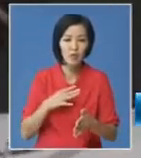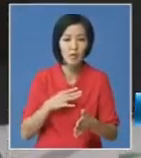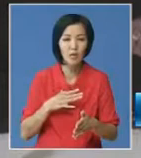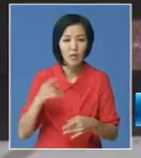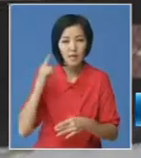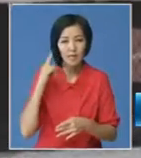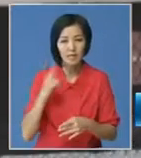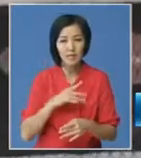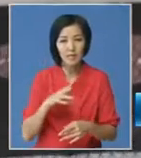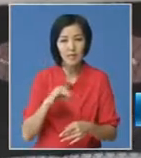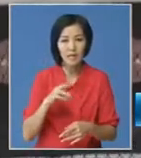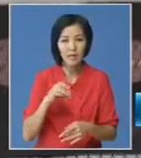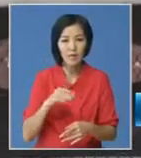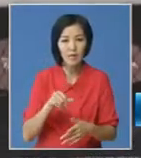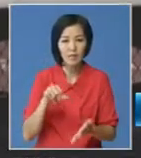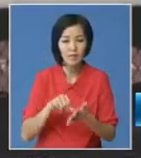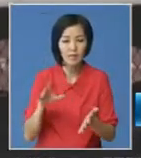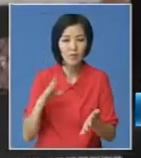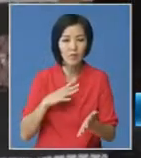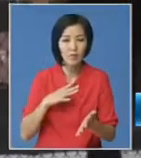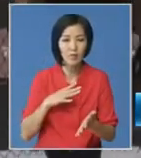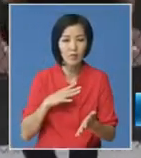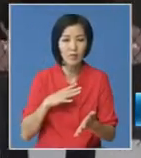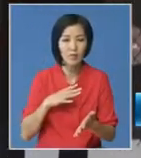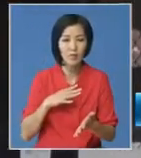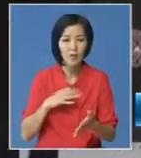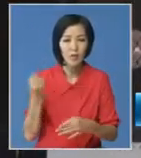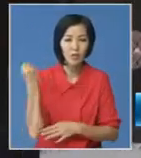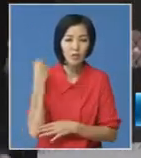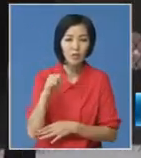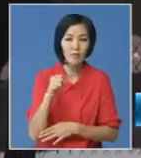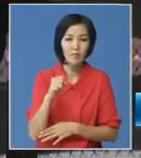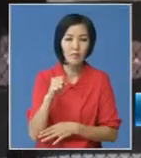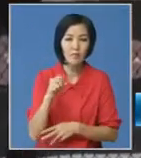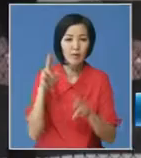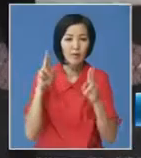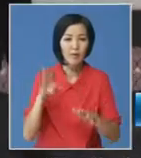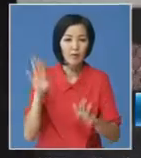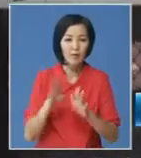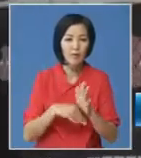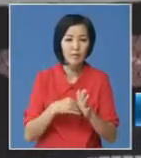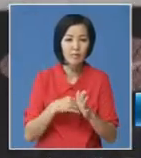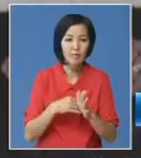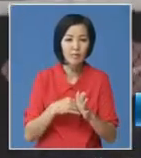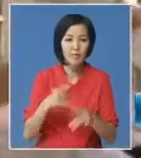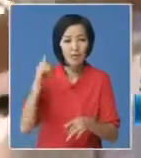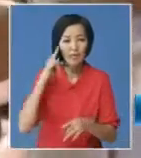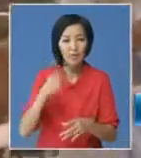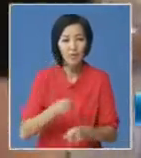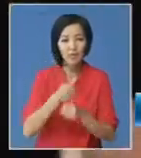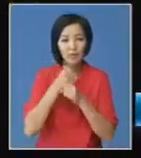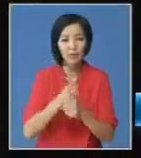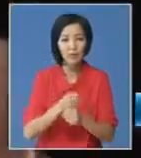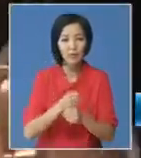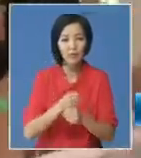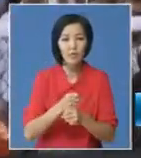намысын Арман Әшімов қорғаған болатын. Алаш Прайд додасының жеңімпазы ережесіз жекпе-жектен Қазақстан кубогының иегері шет елден